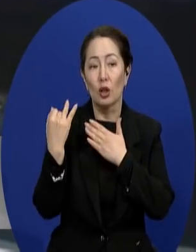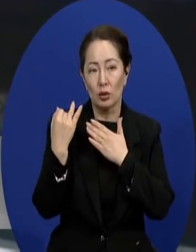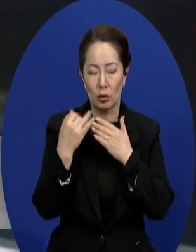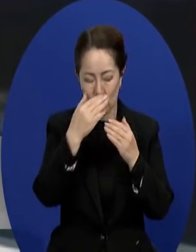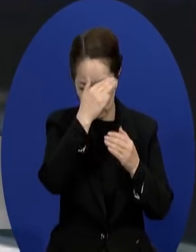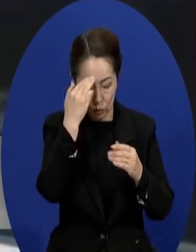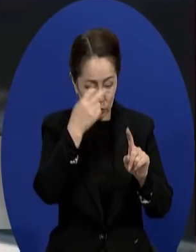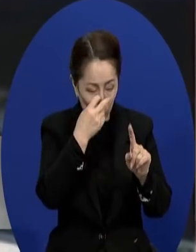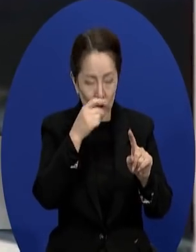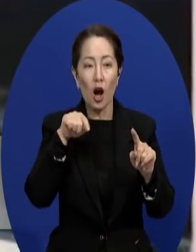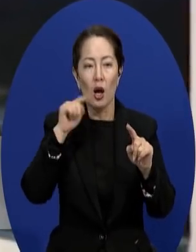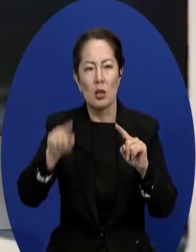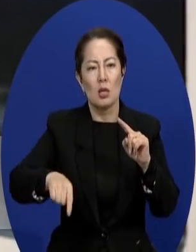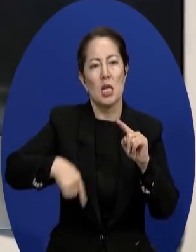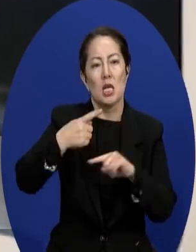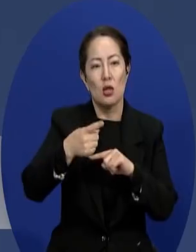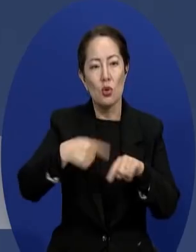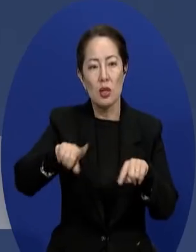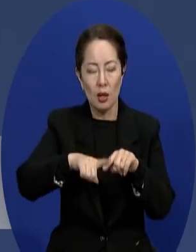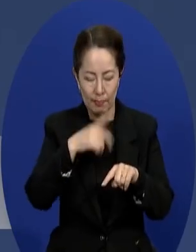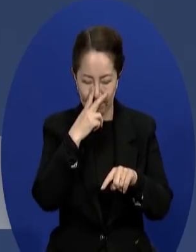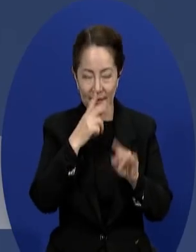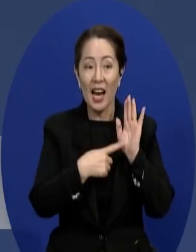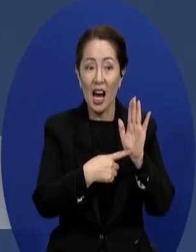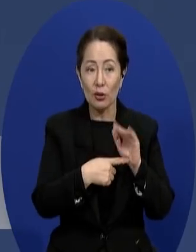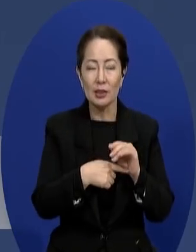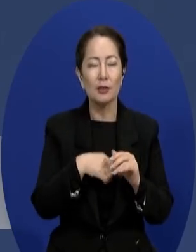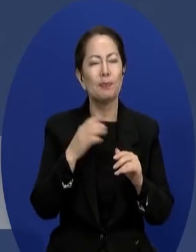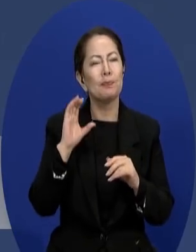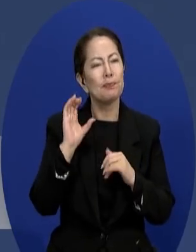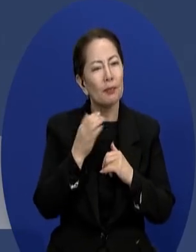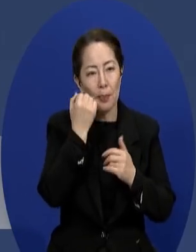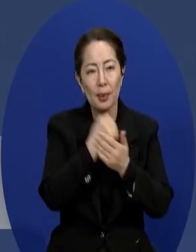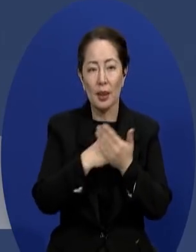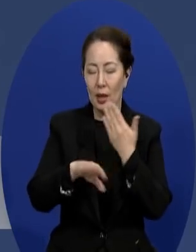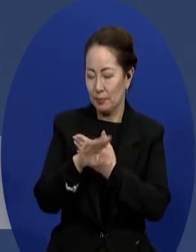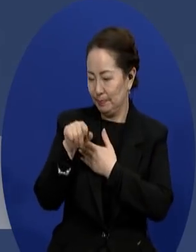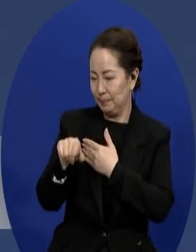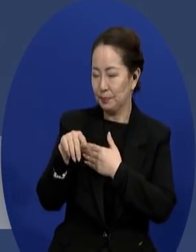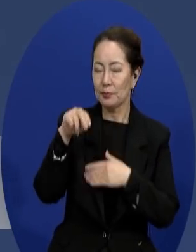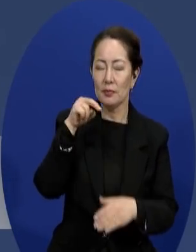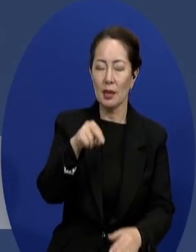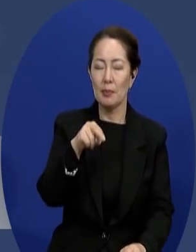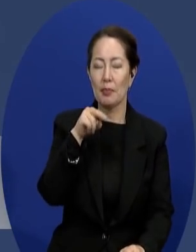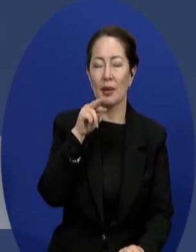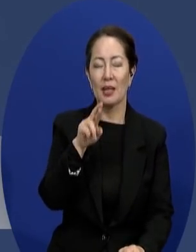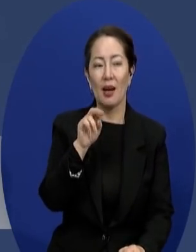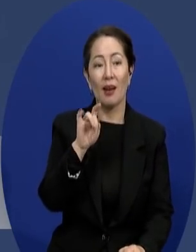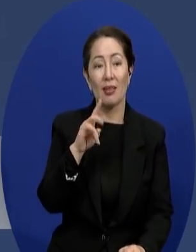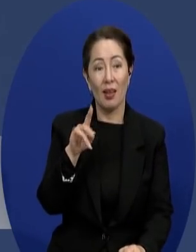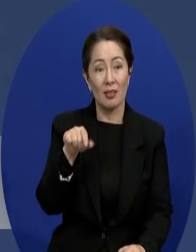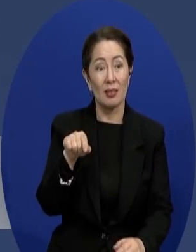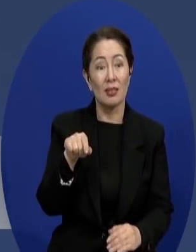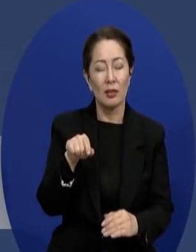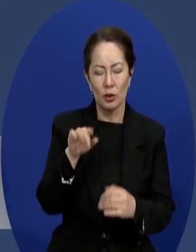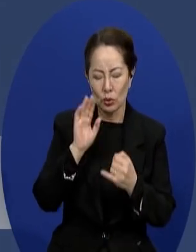давсан одоо ийм өндөр үзүүлэлтийг харуулсан тухай нийтэлжээ. Өмнөд Солонгосын батлан хамгаалахын албаныхан Пиняны сүлд хийсэн хоёр туршилтыг